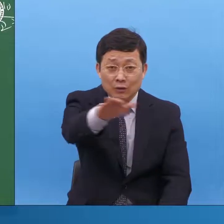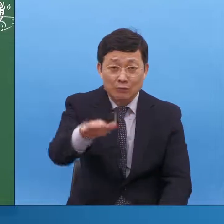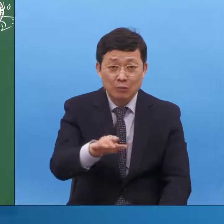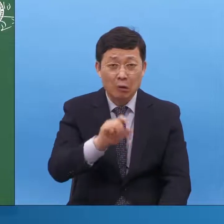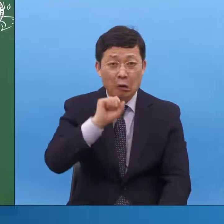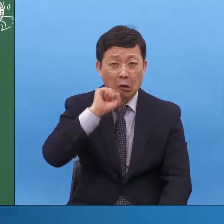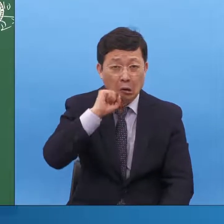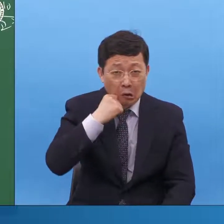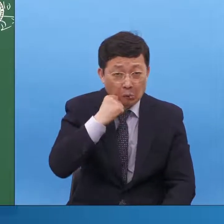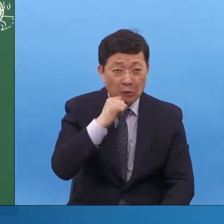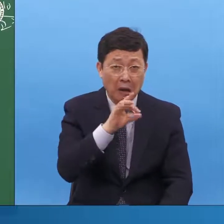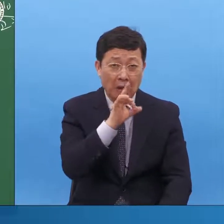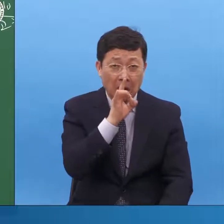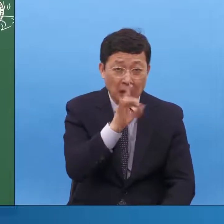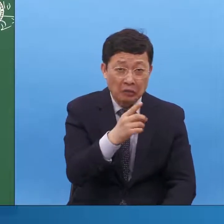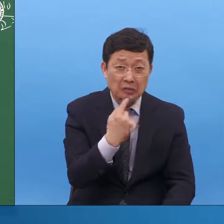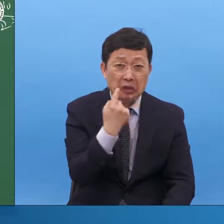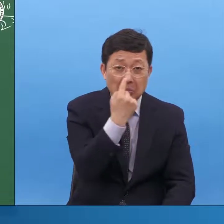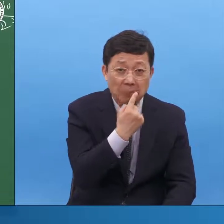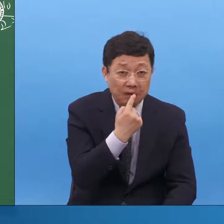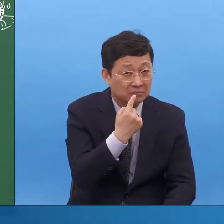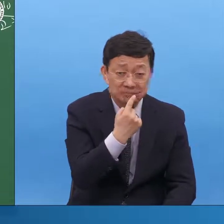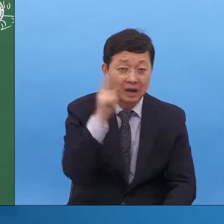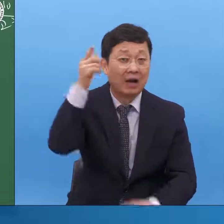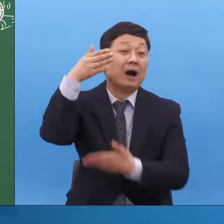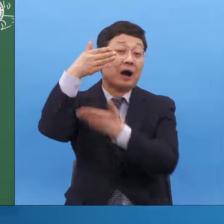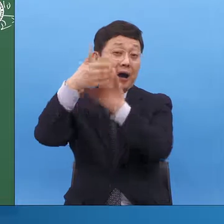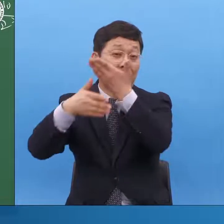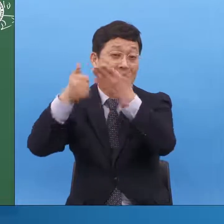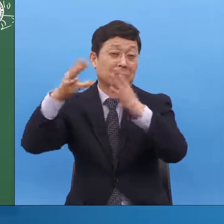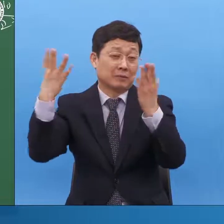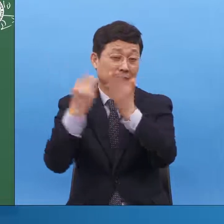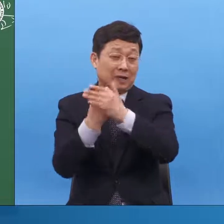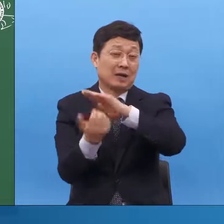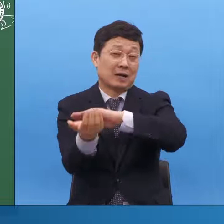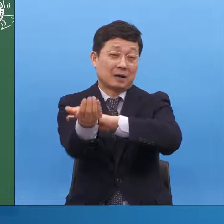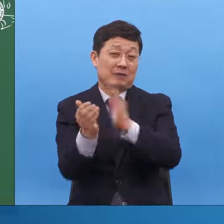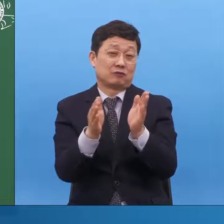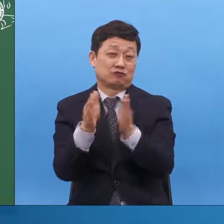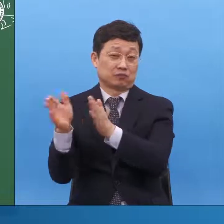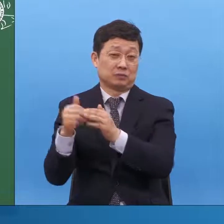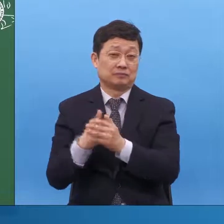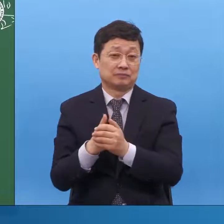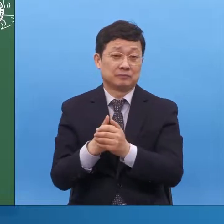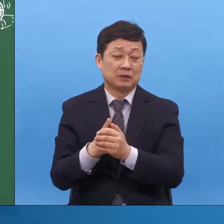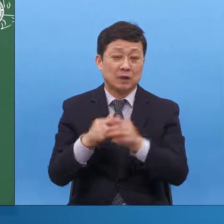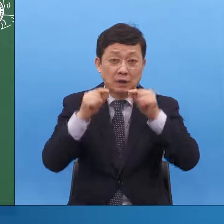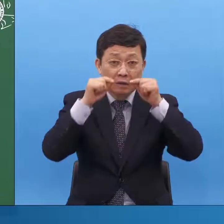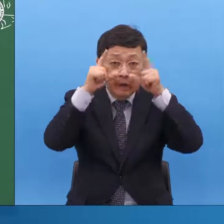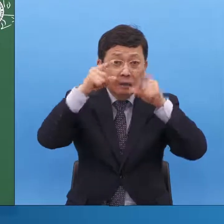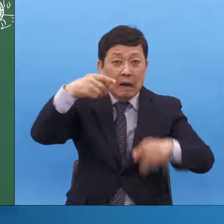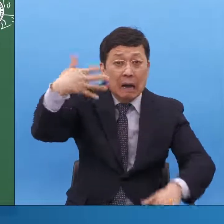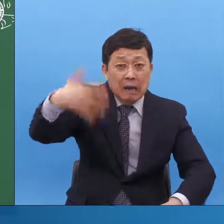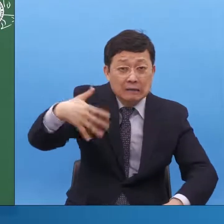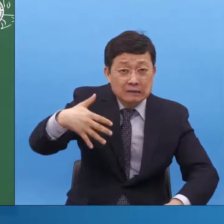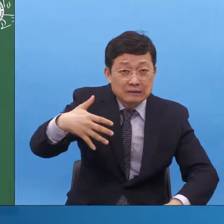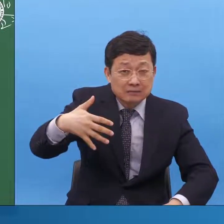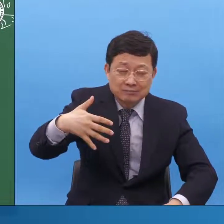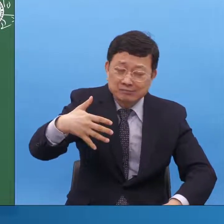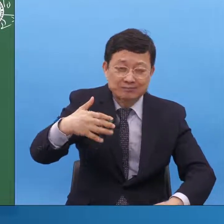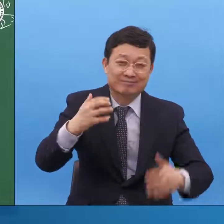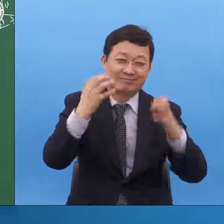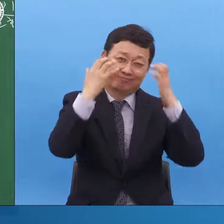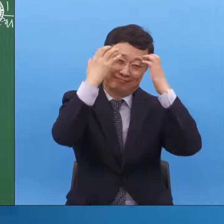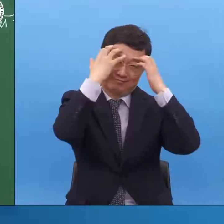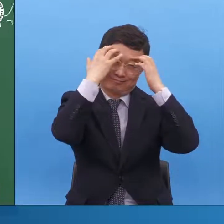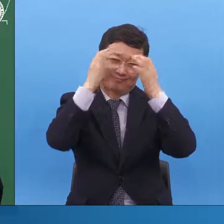you may deny it, that's what God has prepared for you. 조금 깨달아지는 날까지는 여러분이 조금 고생할 겁니다. And you might suffer until the day